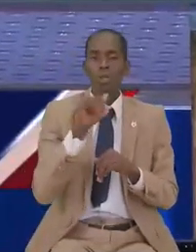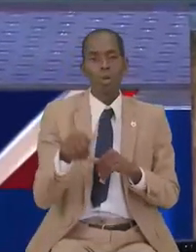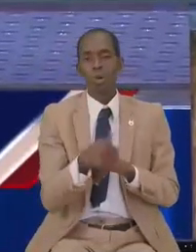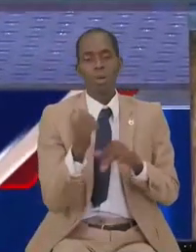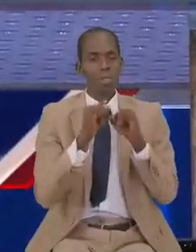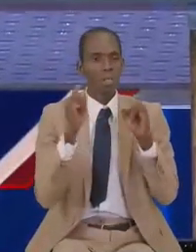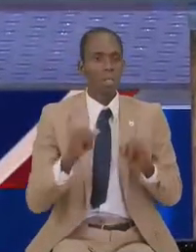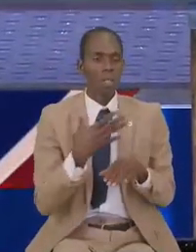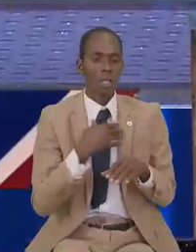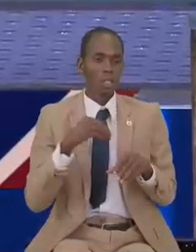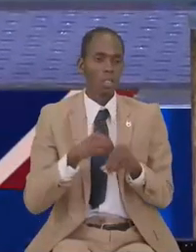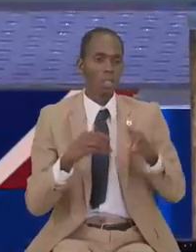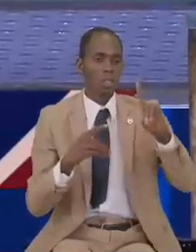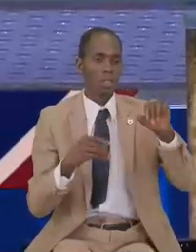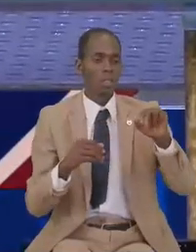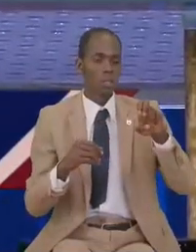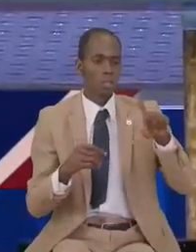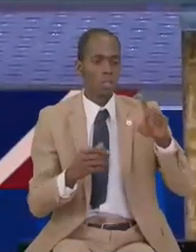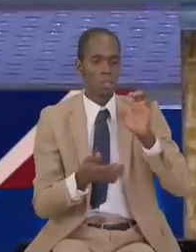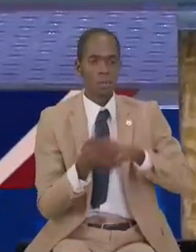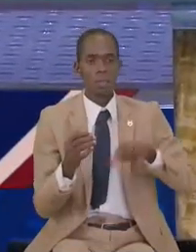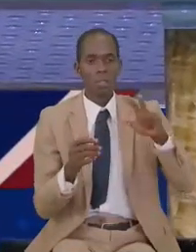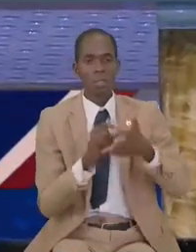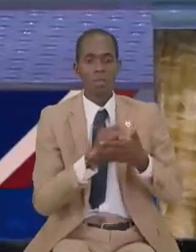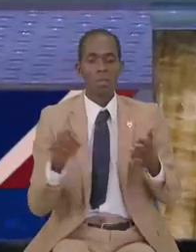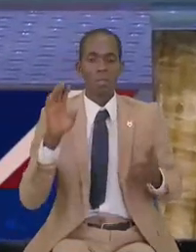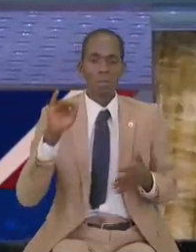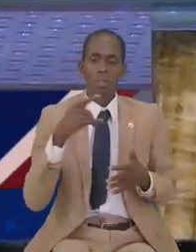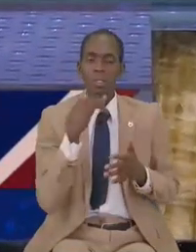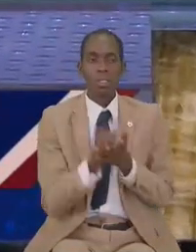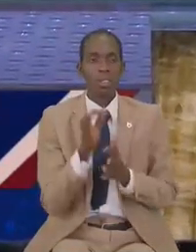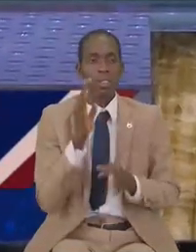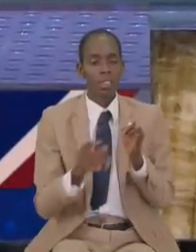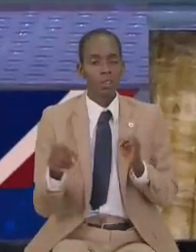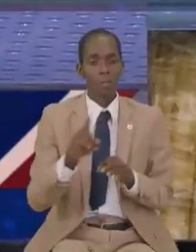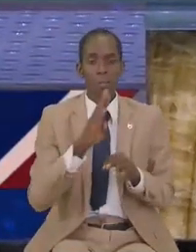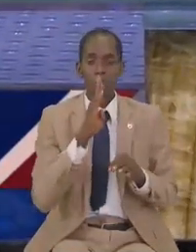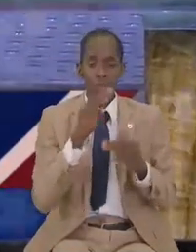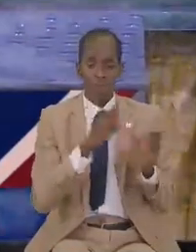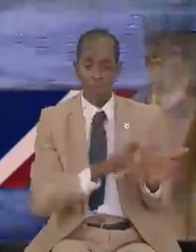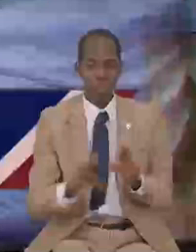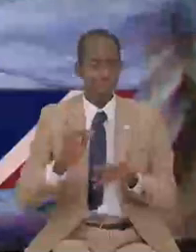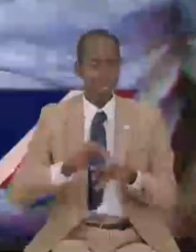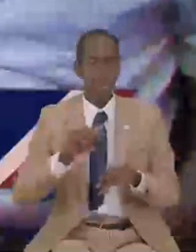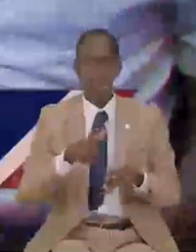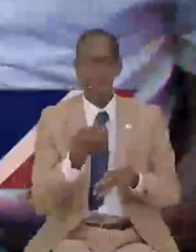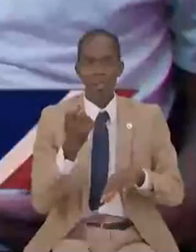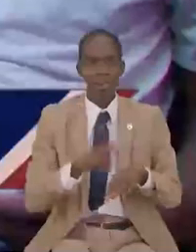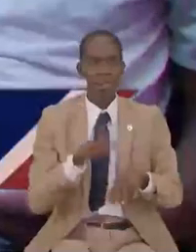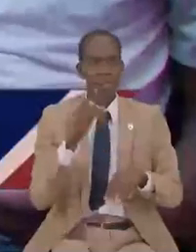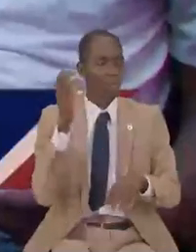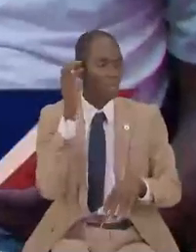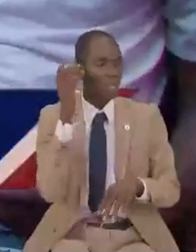Daniel 3, verset 15. Maintenant, tenez-vous prêts. Et au moment où vous entendrez le son de